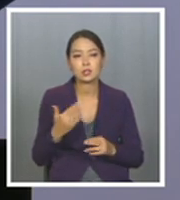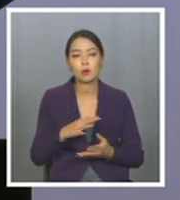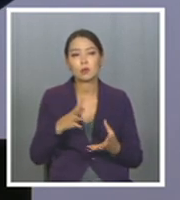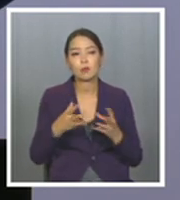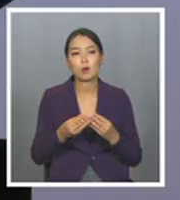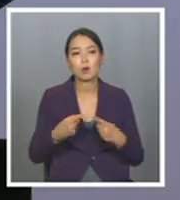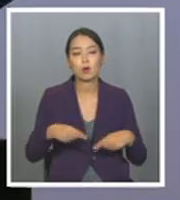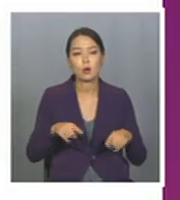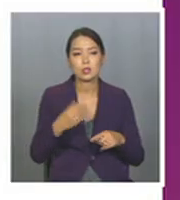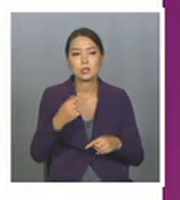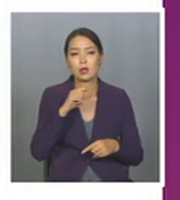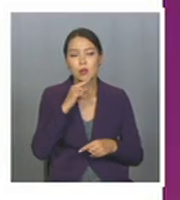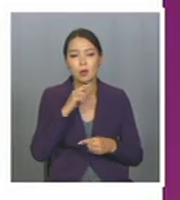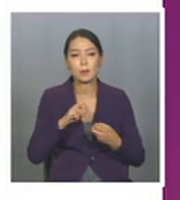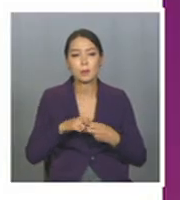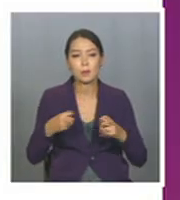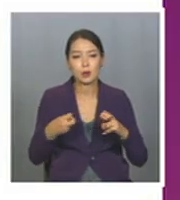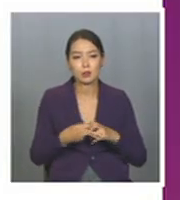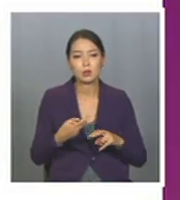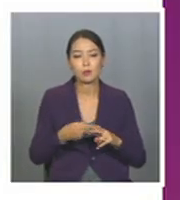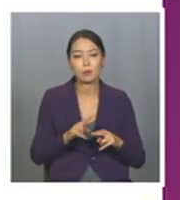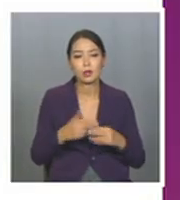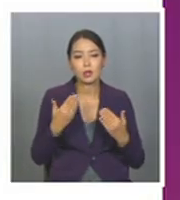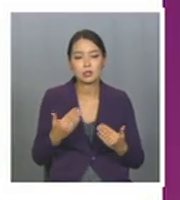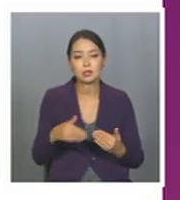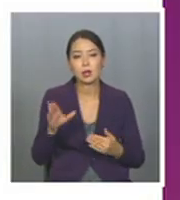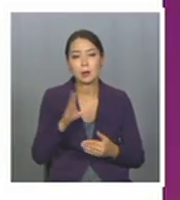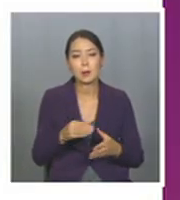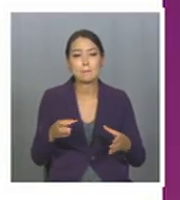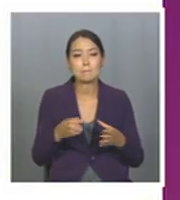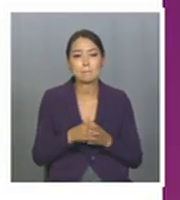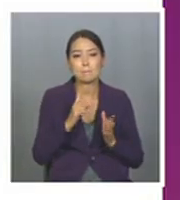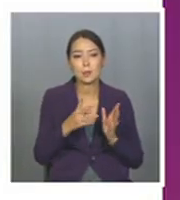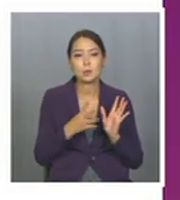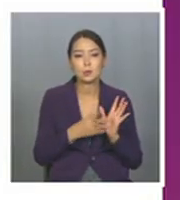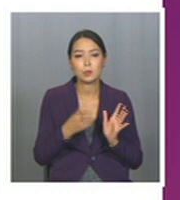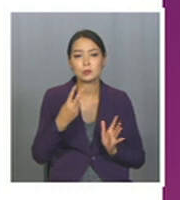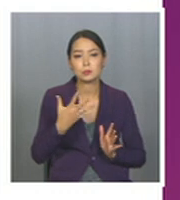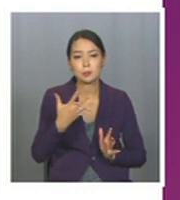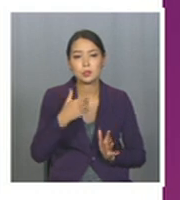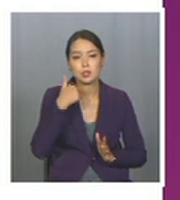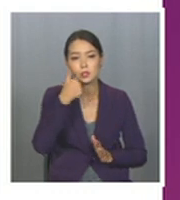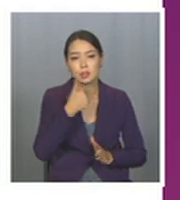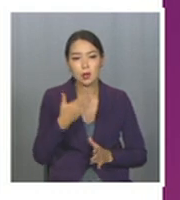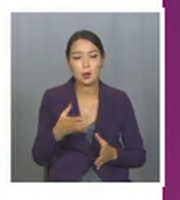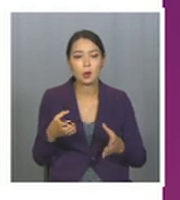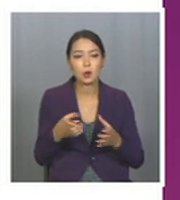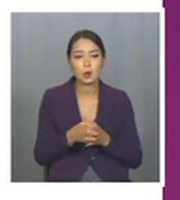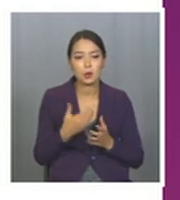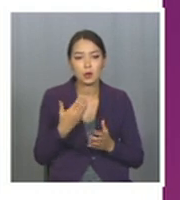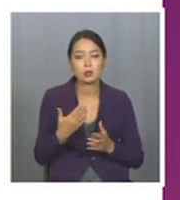экономикалық мәселелерді шешуде сол кезеңдегі большевиктер партиясы 1925 жылғы партияның 14-ші